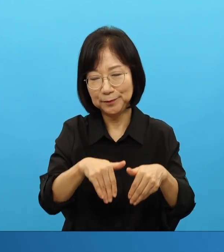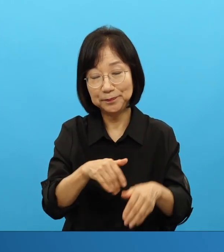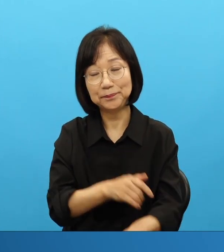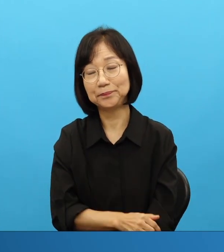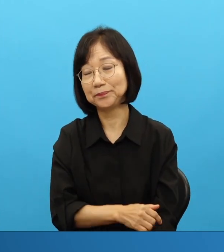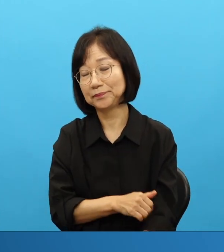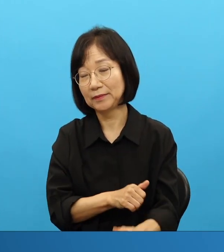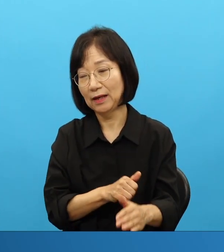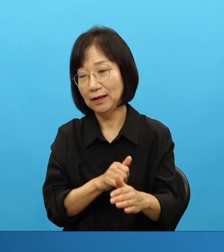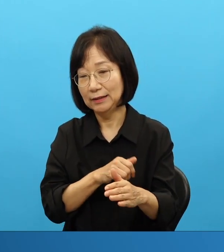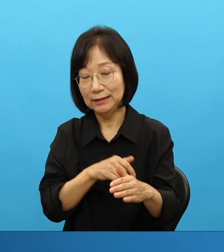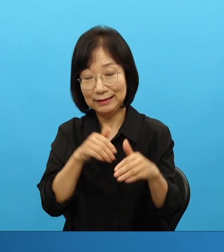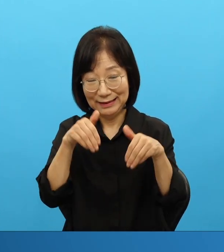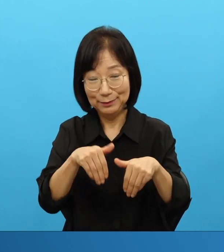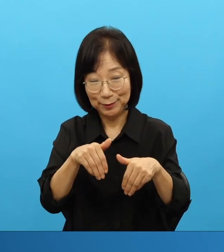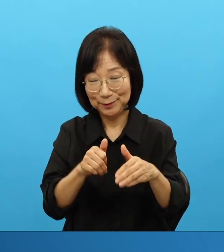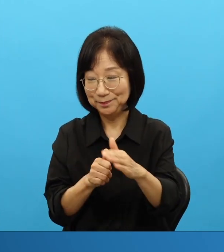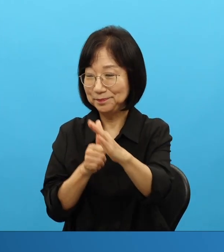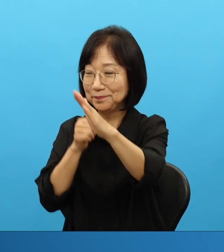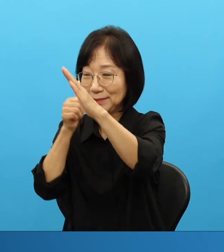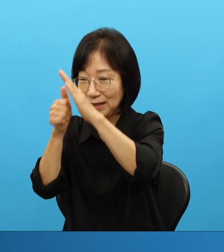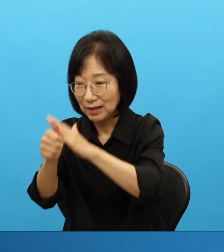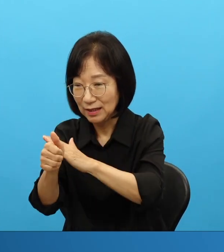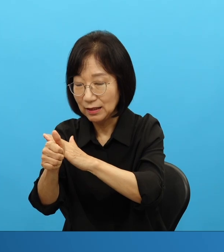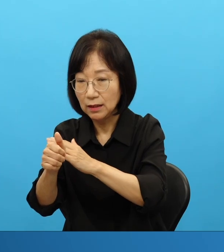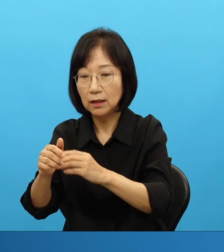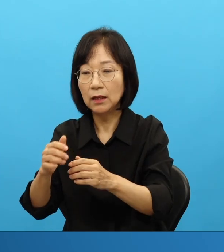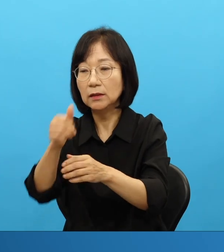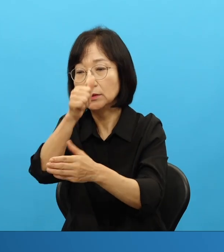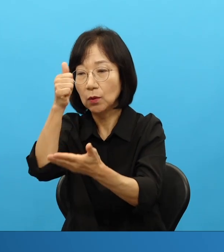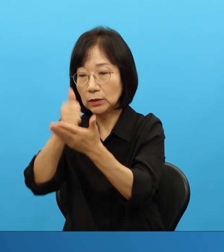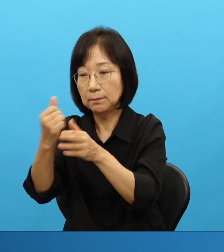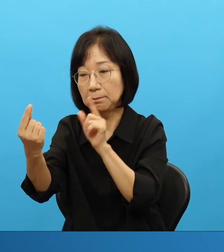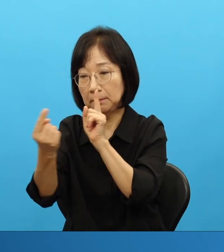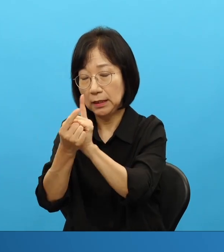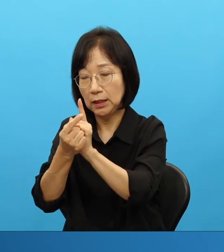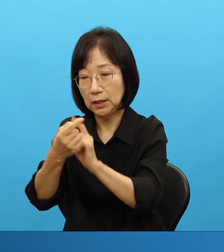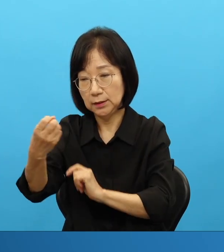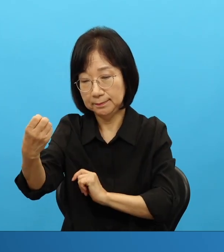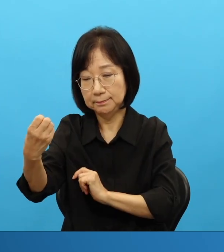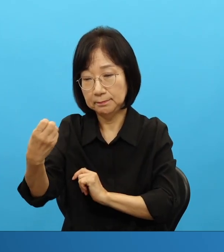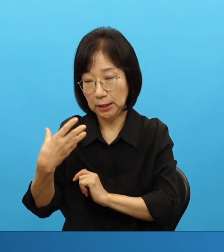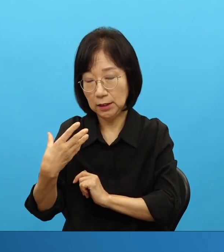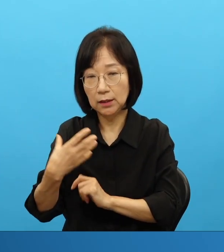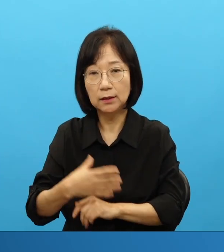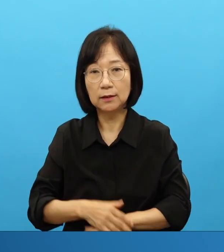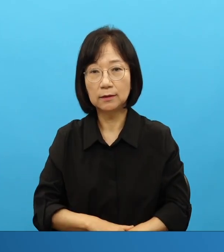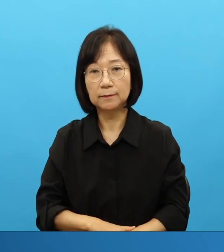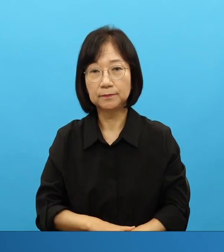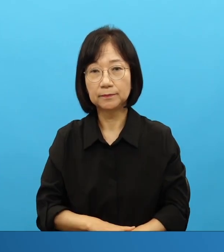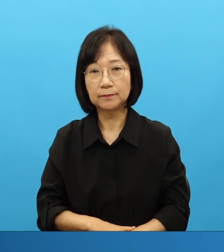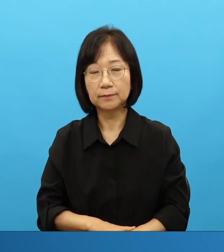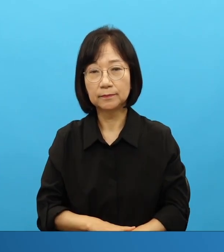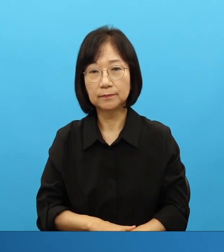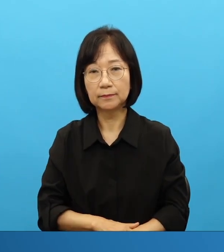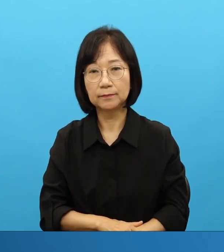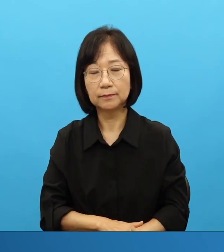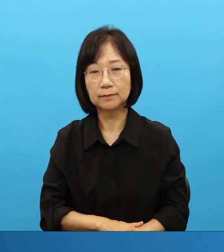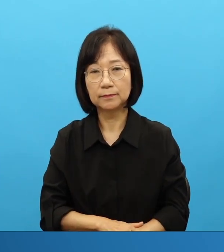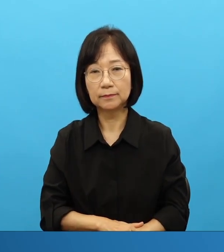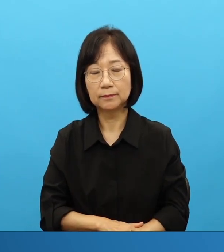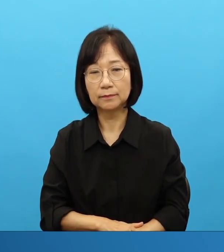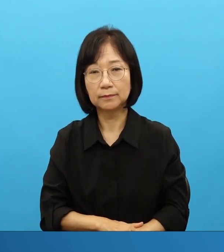제보고 이렇게 얘기하는 거예요. I happened to run an errand, and this one elder shared this with me. 뭐 감동받아. 야, 니 정말 대단하다. 너는